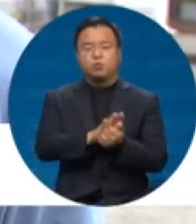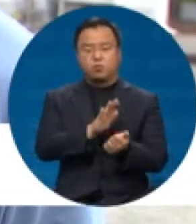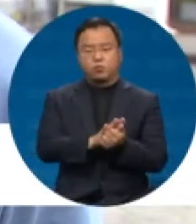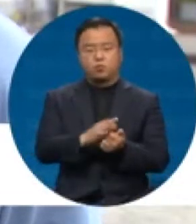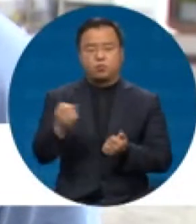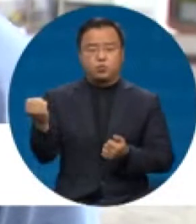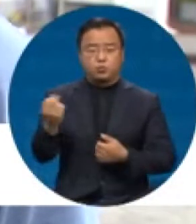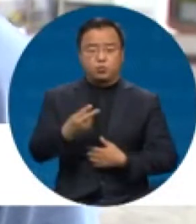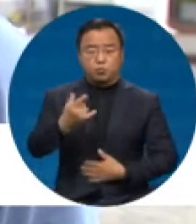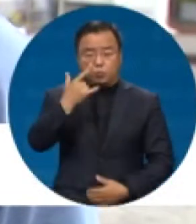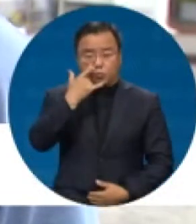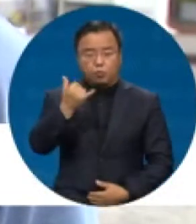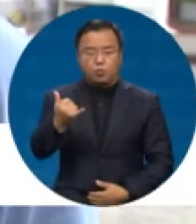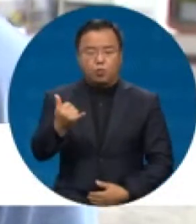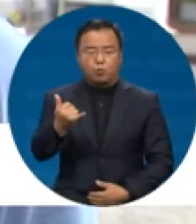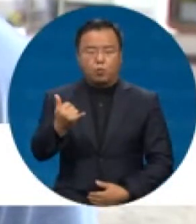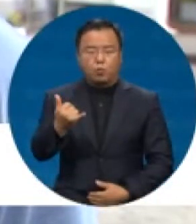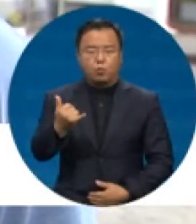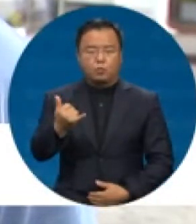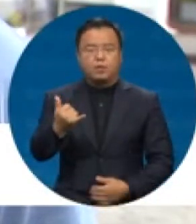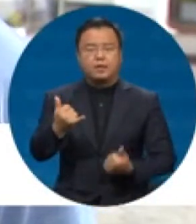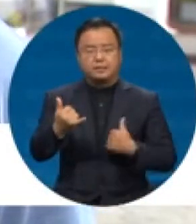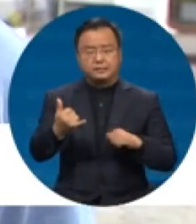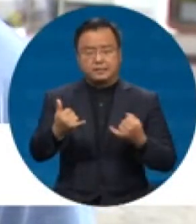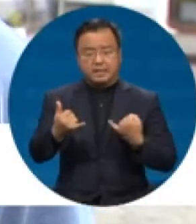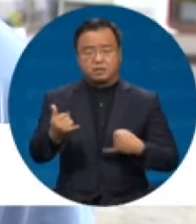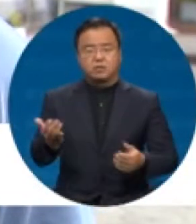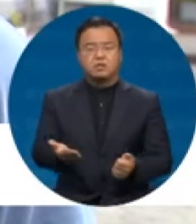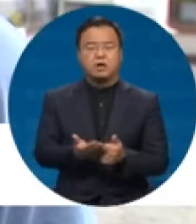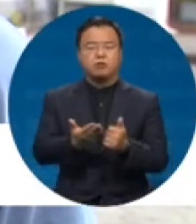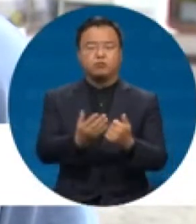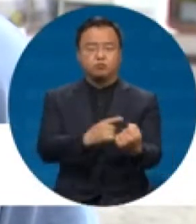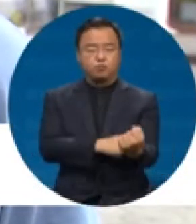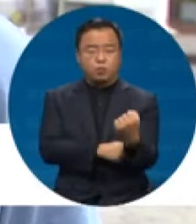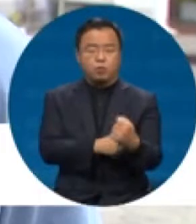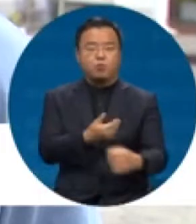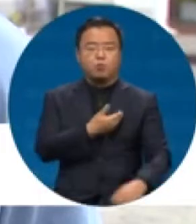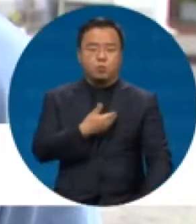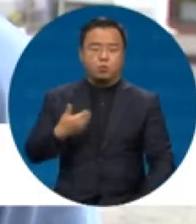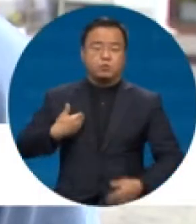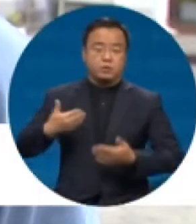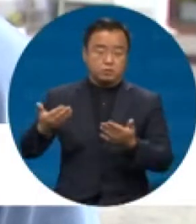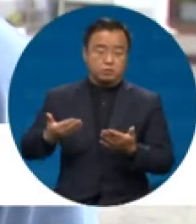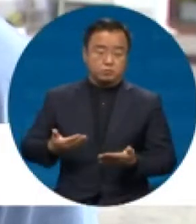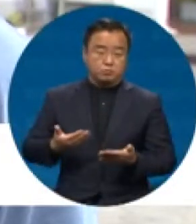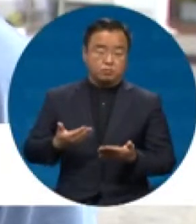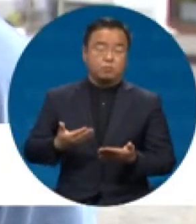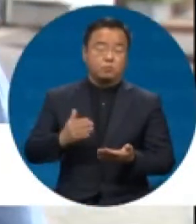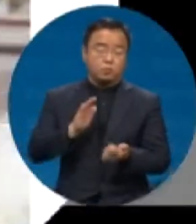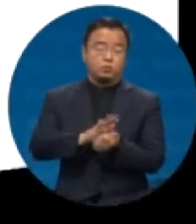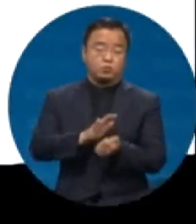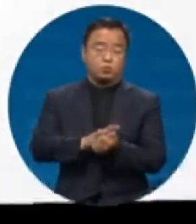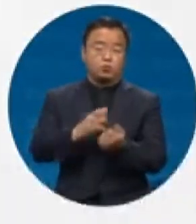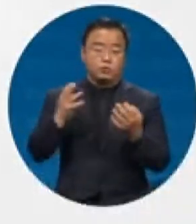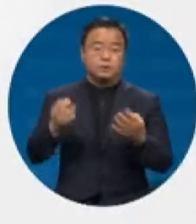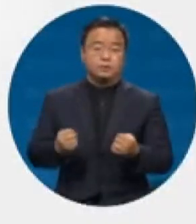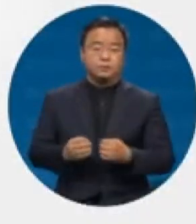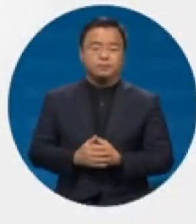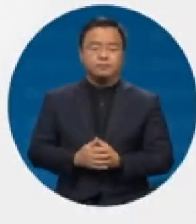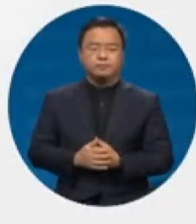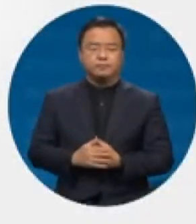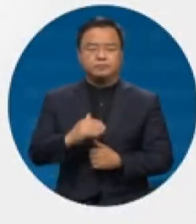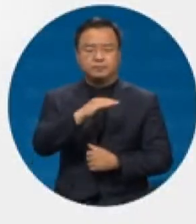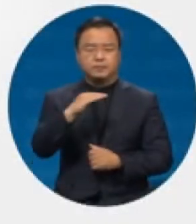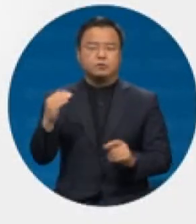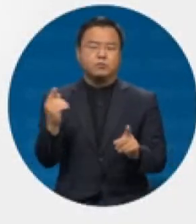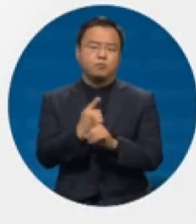부모들의 양육 을 양육권을 보장해 준다는 측면에서는 엄마는 도움이 될 수 있을 거라는 생각을 합니다 기준